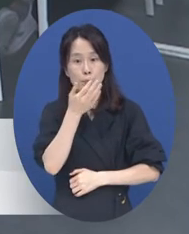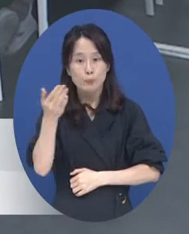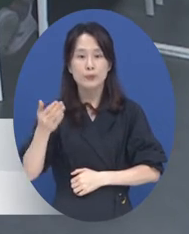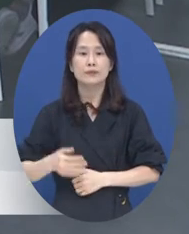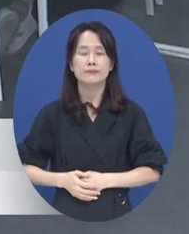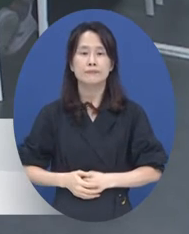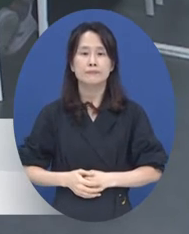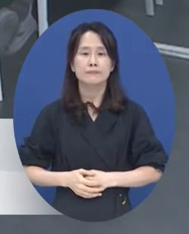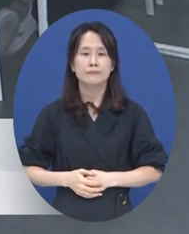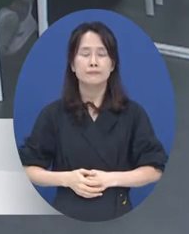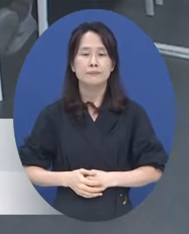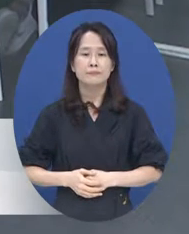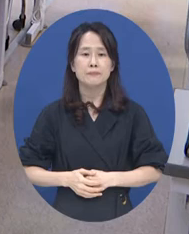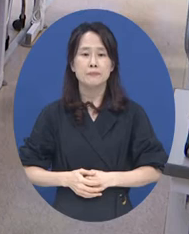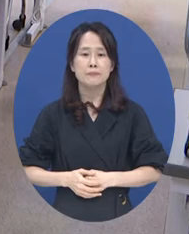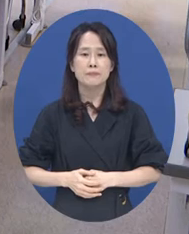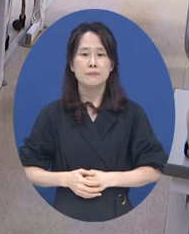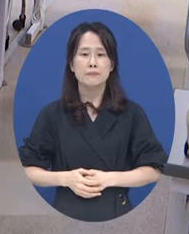리포트 함께 보시죠.